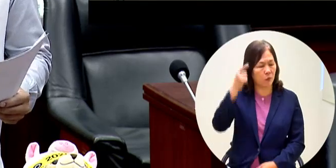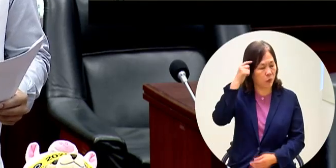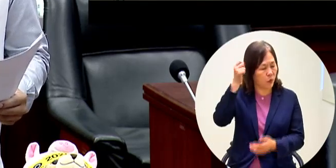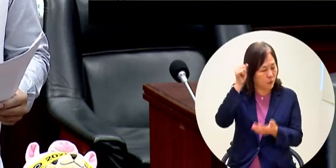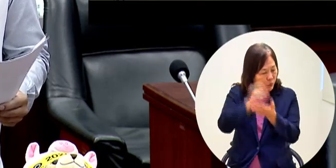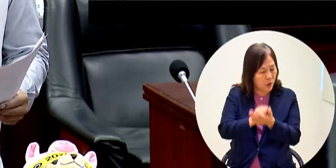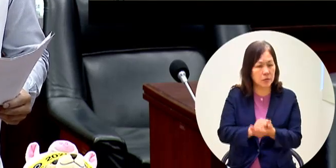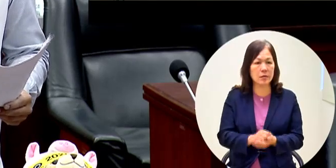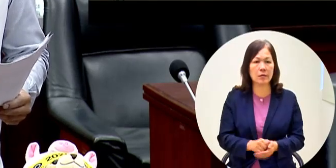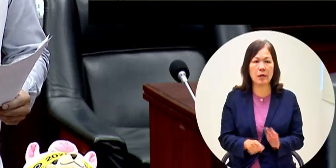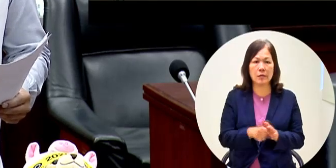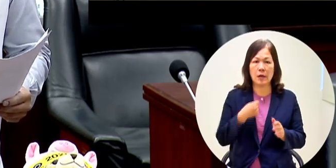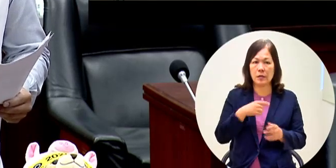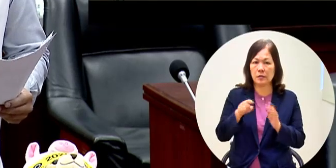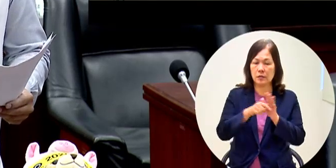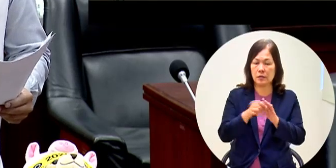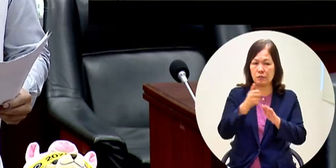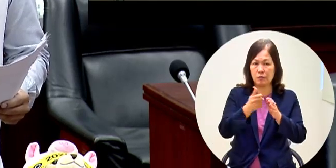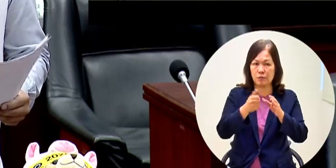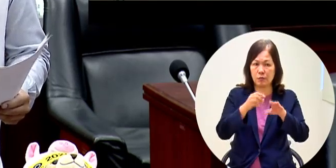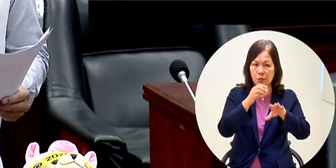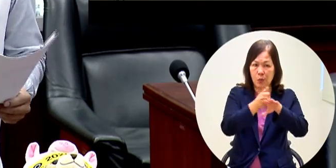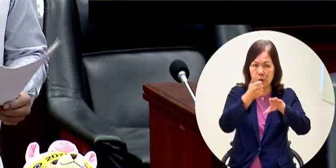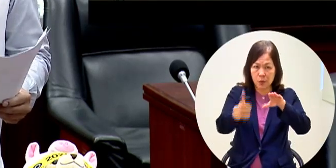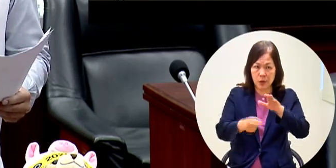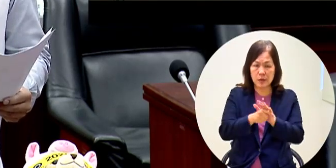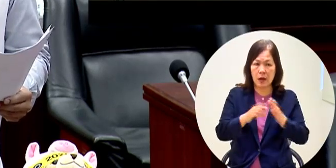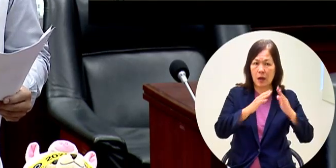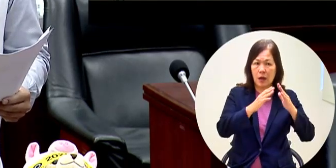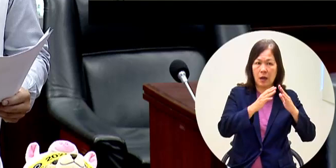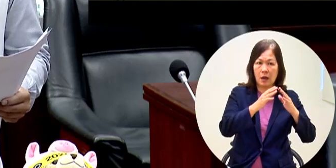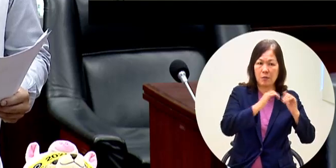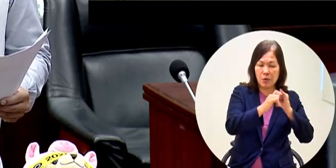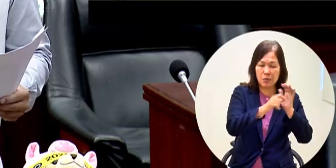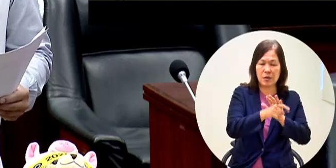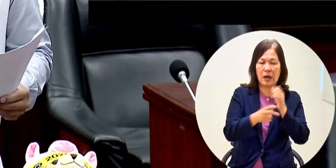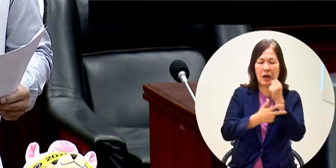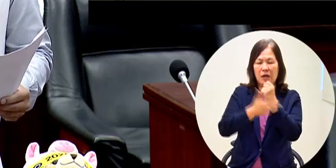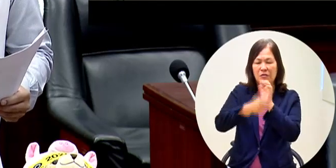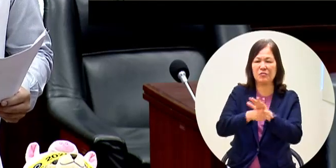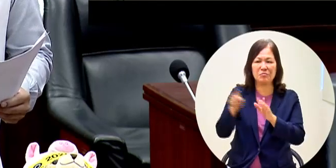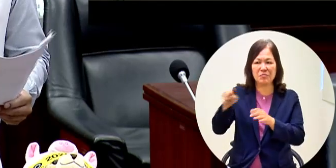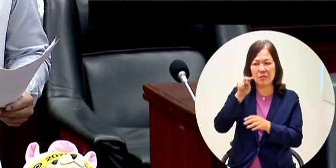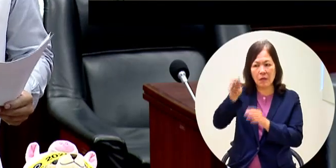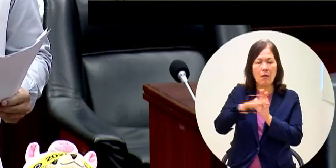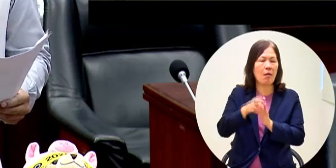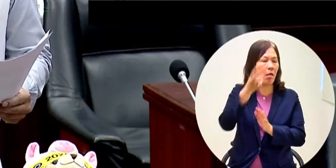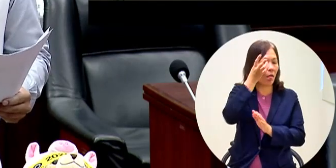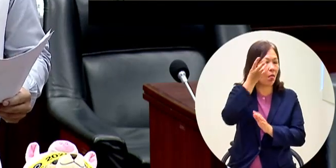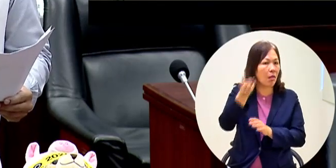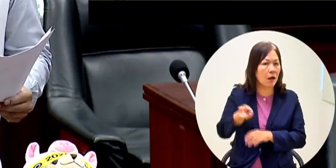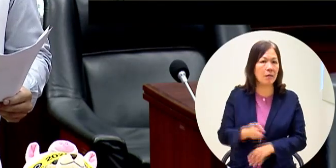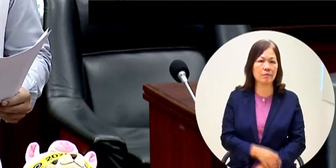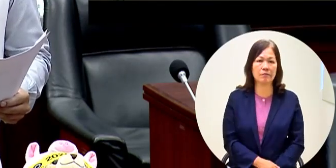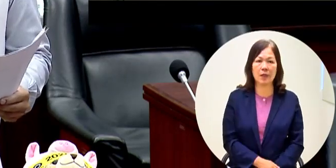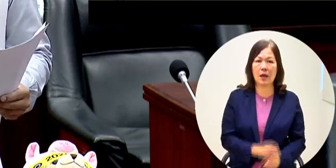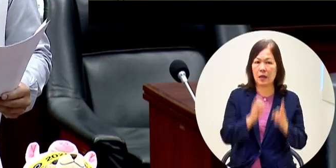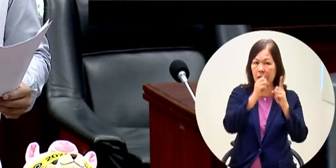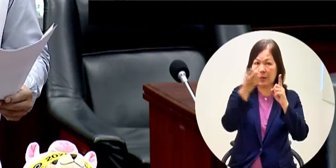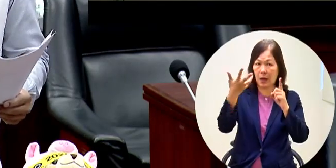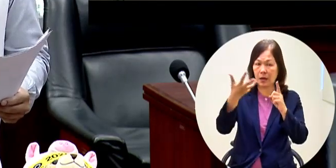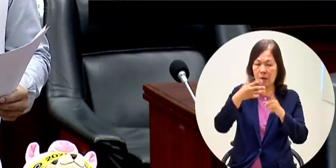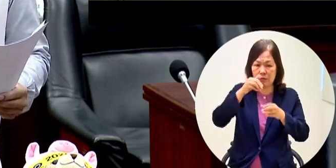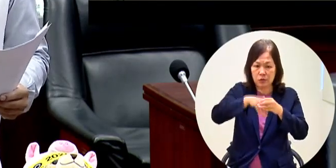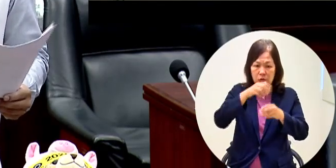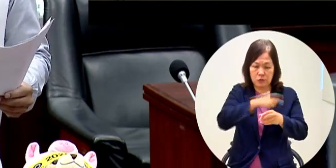川里，迄个时阵你落车，百姓挂你顶，无啥人要插你。吼、哦，2018年选举进程，啊，迄、那